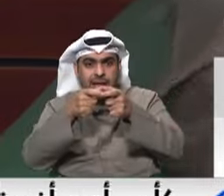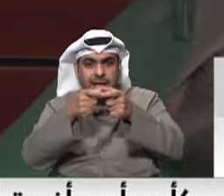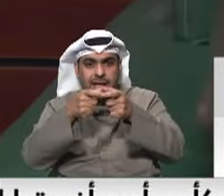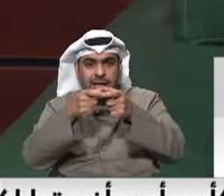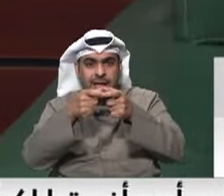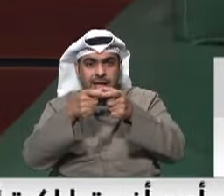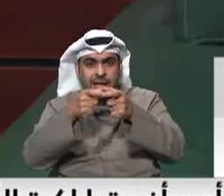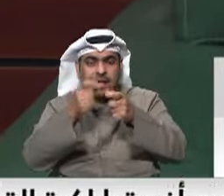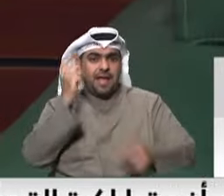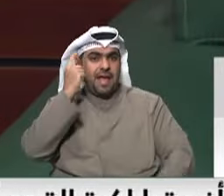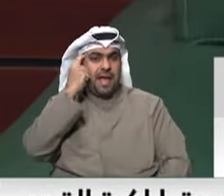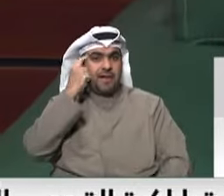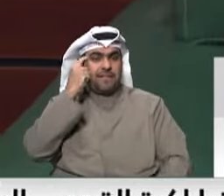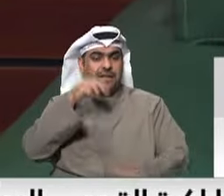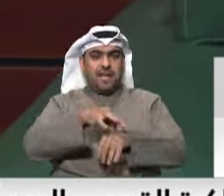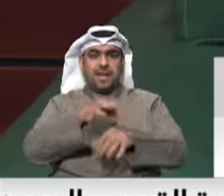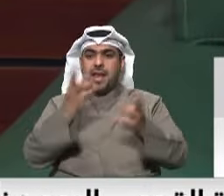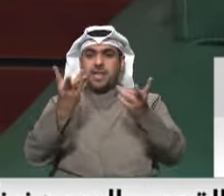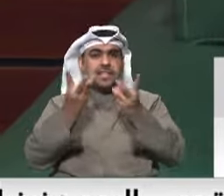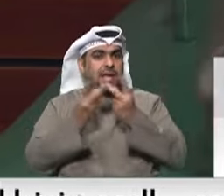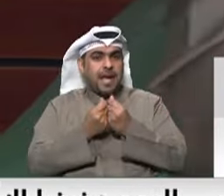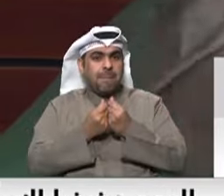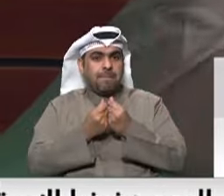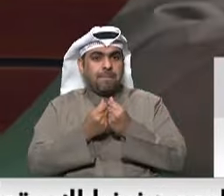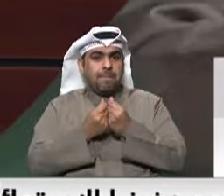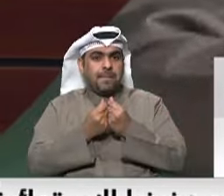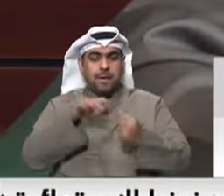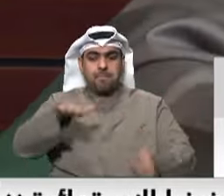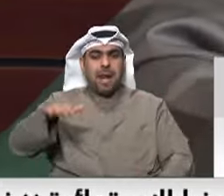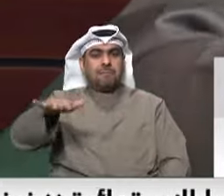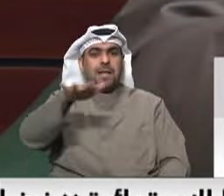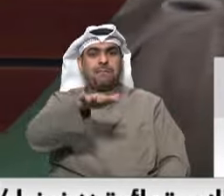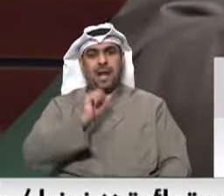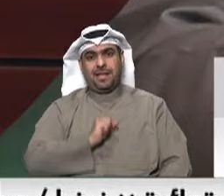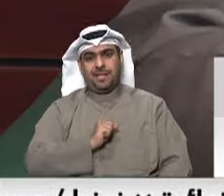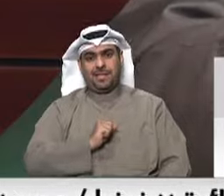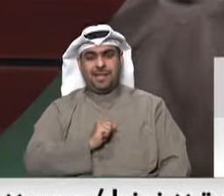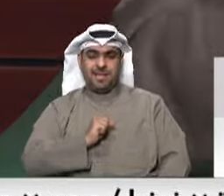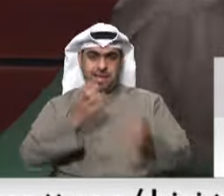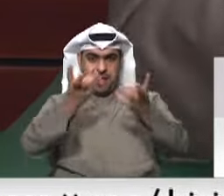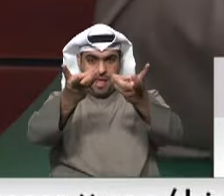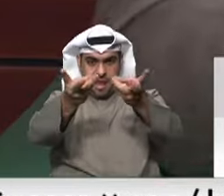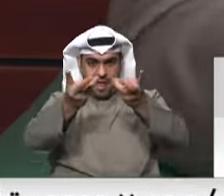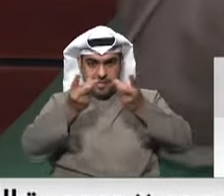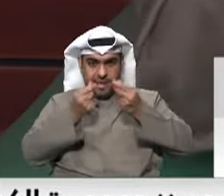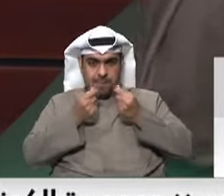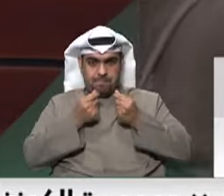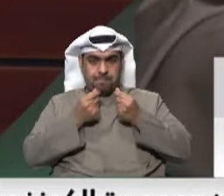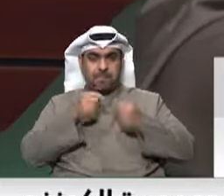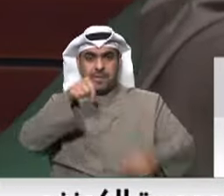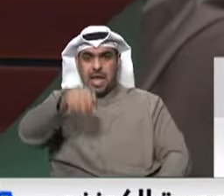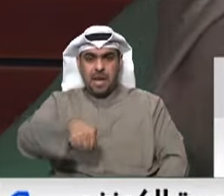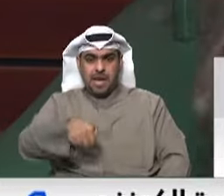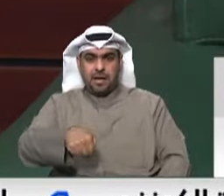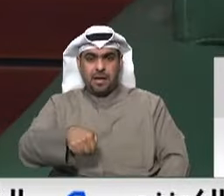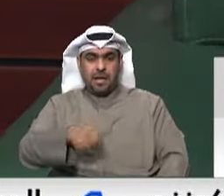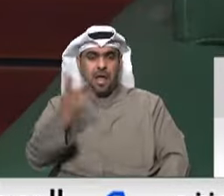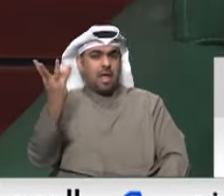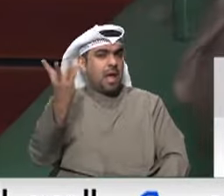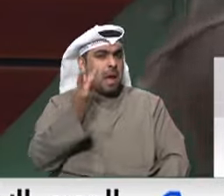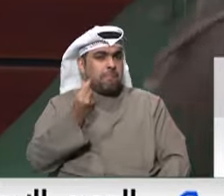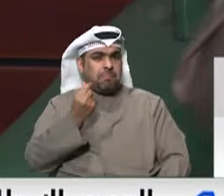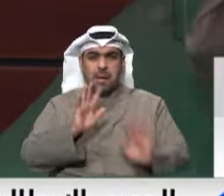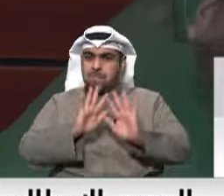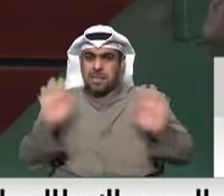للانماط الموجوده من البشر في داخل اي دوله التعداد السكاني يتجاوز مفهوم الرقم وعدد معين